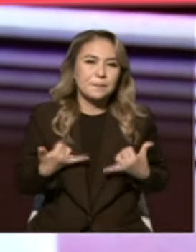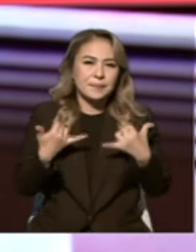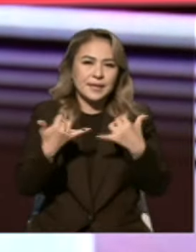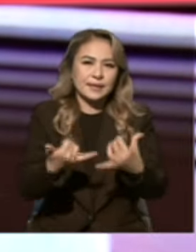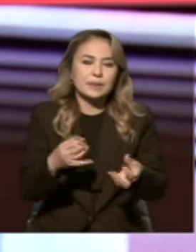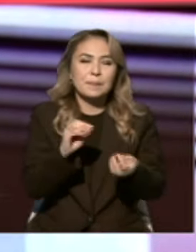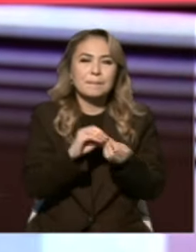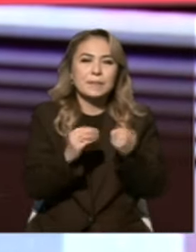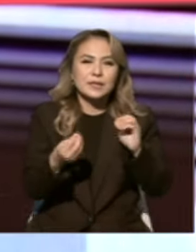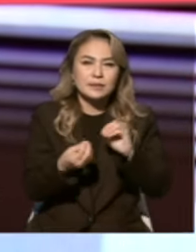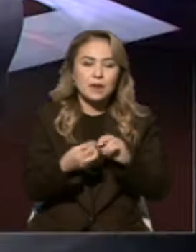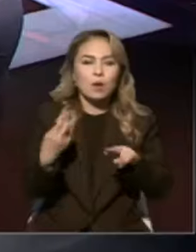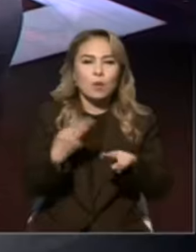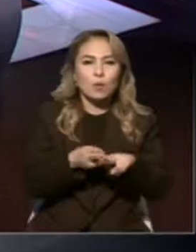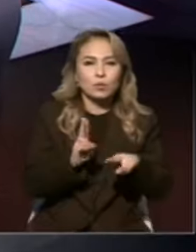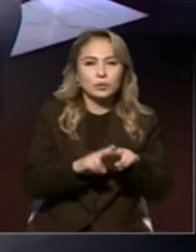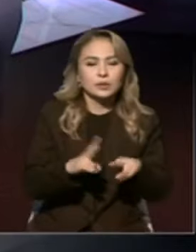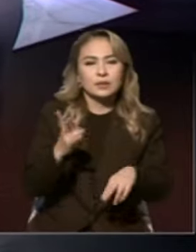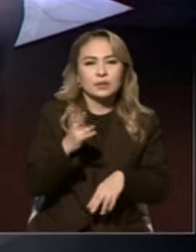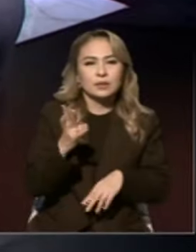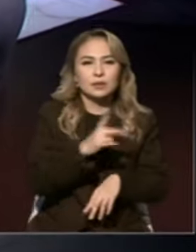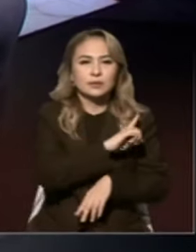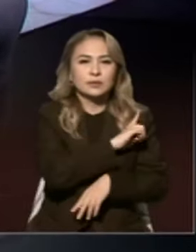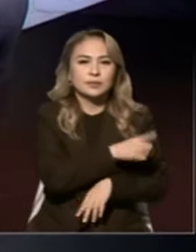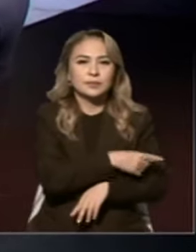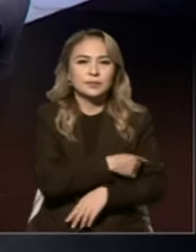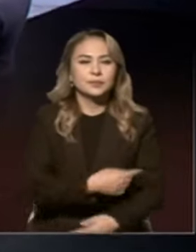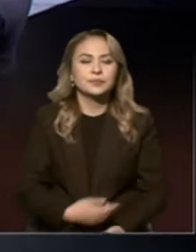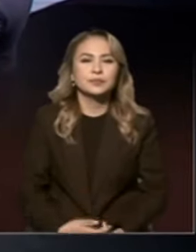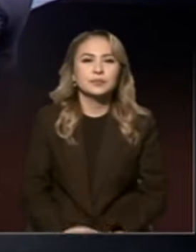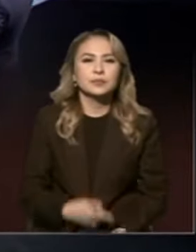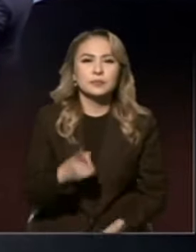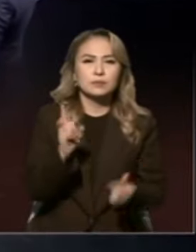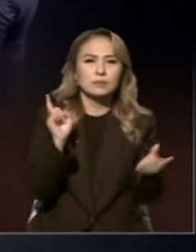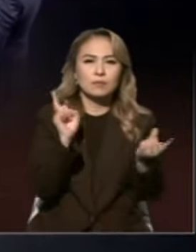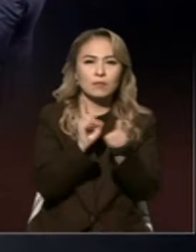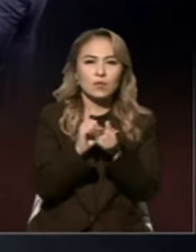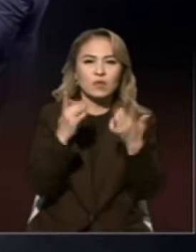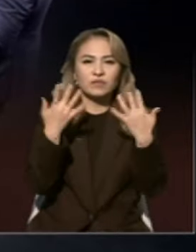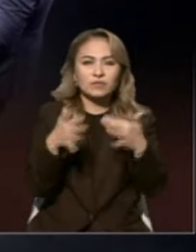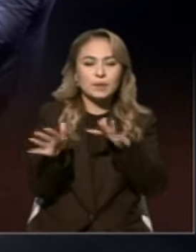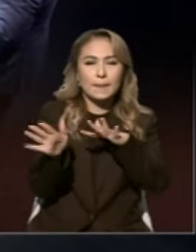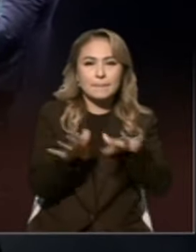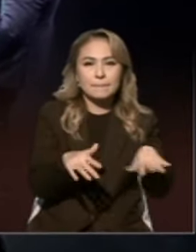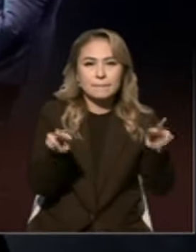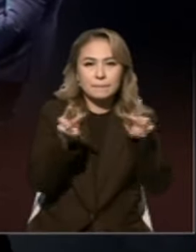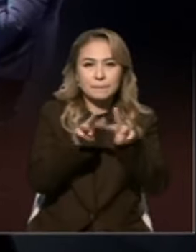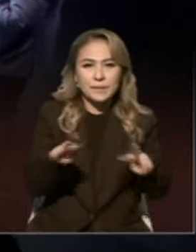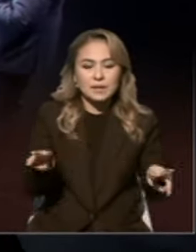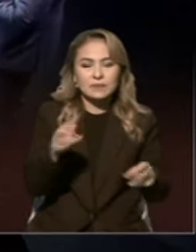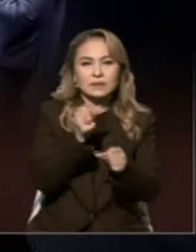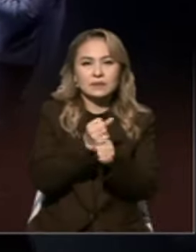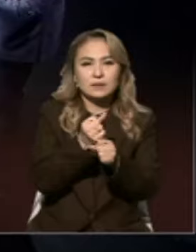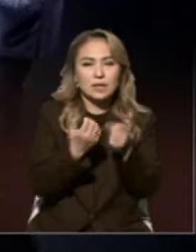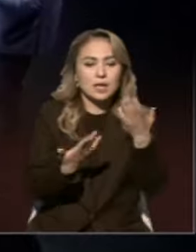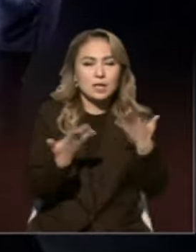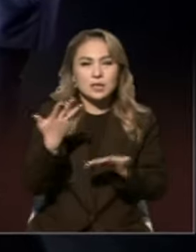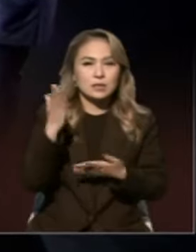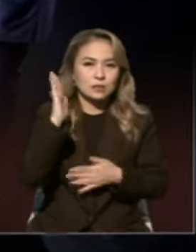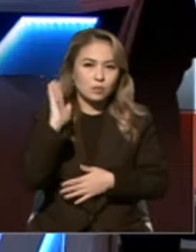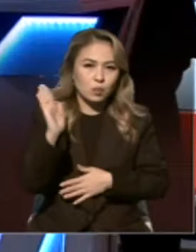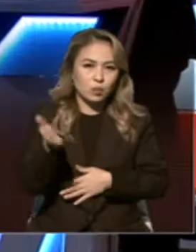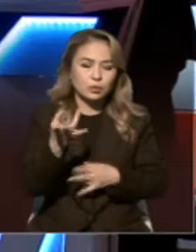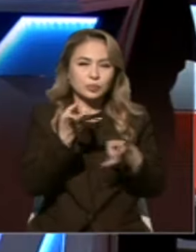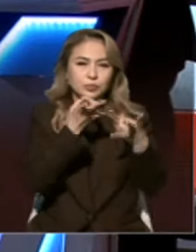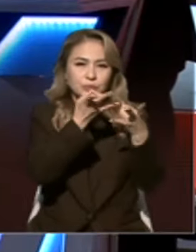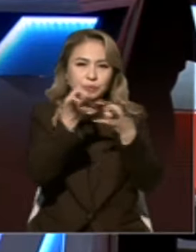мәселе. Осы мәселелерді қатты қолға алу керек. Егер осы кездесуден кейін тыңдап отырған министрлік, құзырлы министрліктер болатын болса,